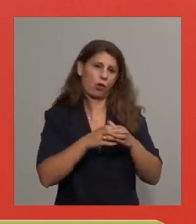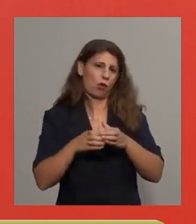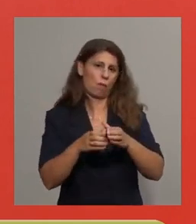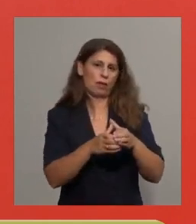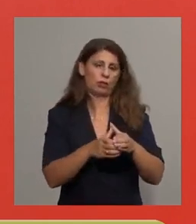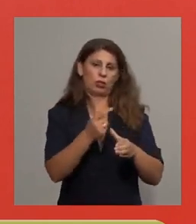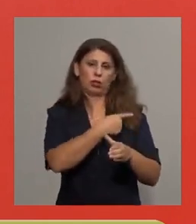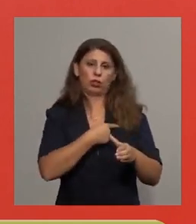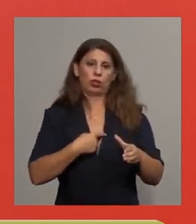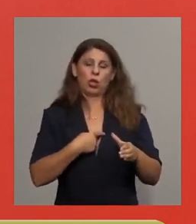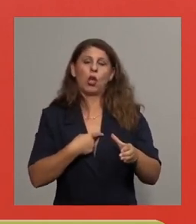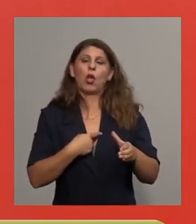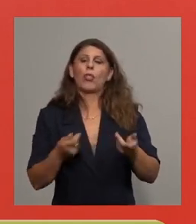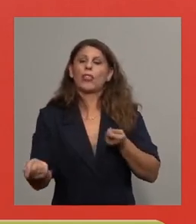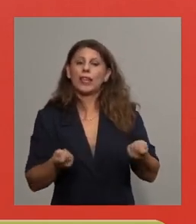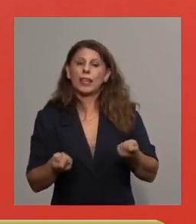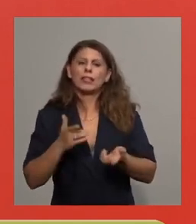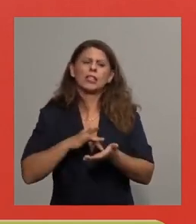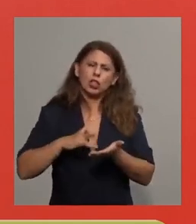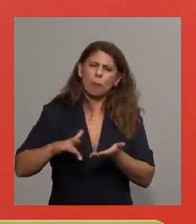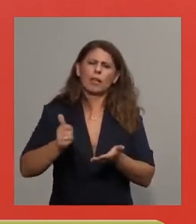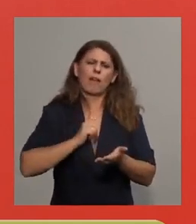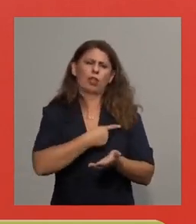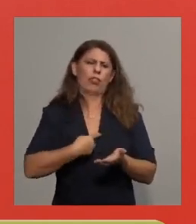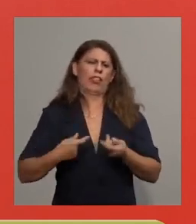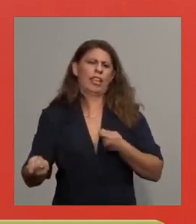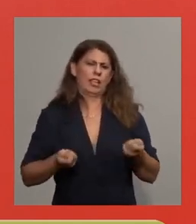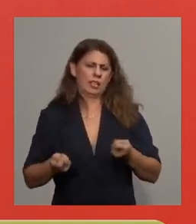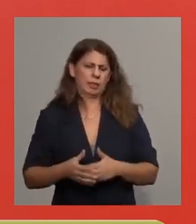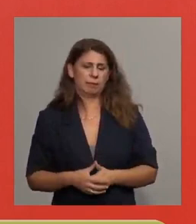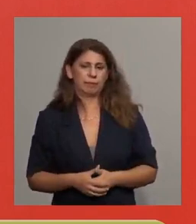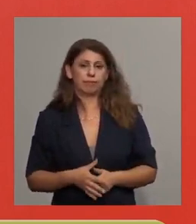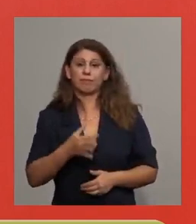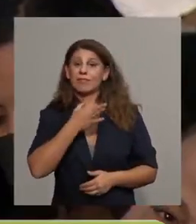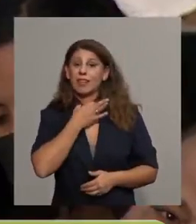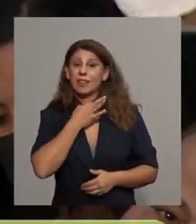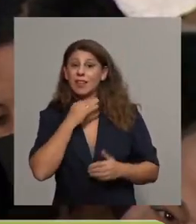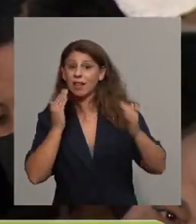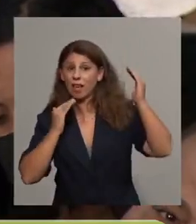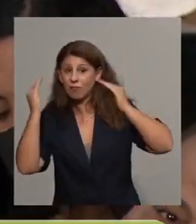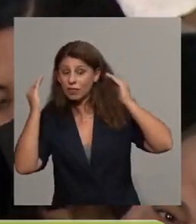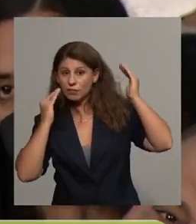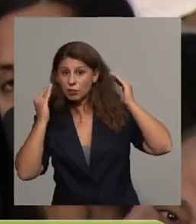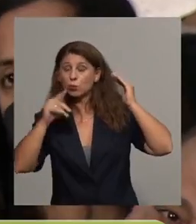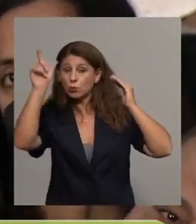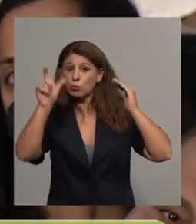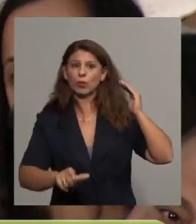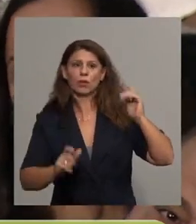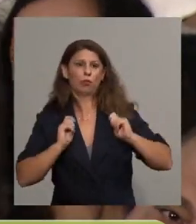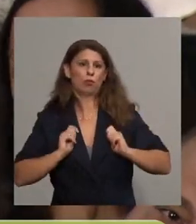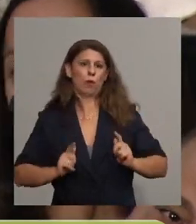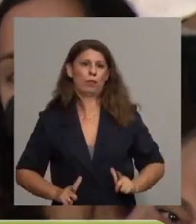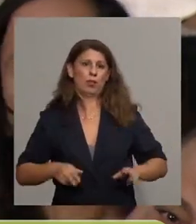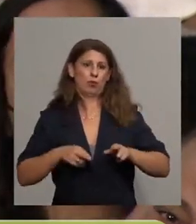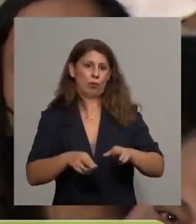και των διοικήσεων στην τοπική διοίκηση. Αλλά χρειάζεται τελικά και αμφισβήτηση του ίδιου του